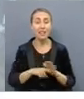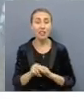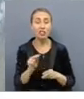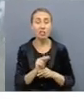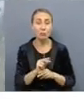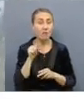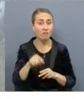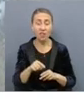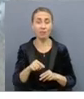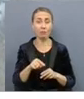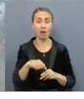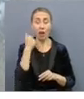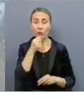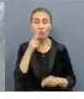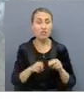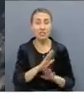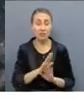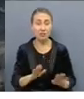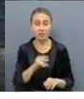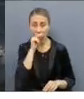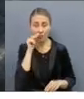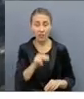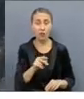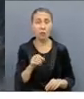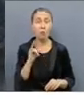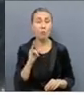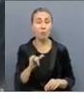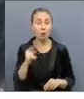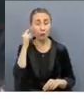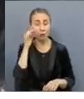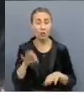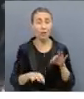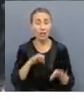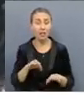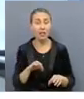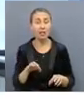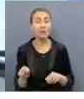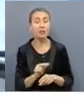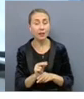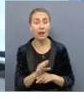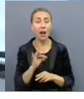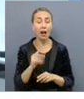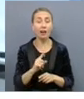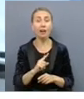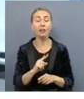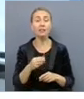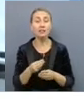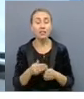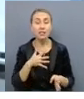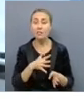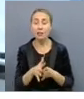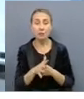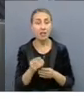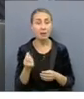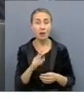в этом году не завершат. Всему виной плохо продуманный проект реконструкции. Тогда как деньги, затраченные на него, немалые